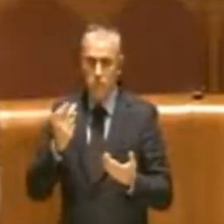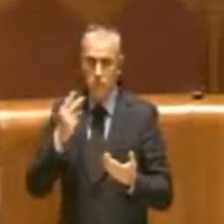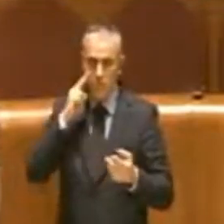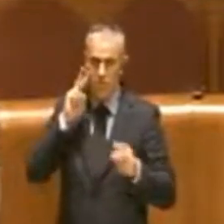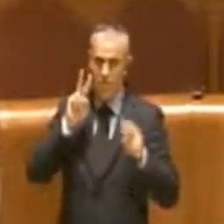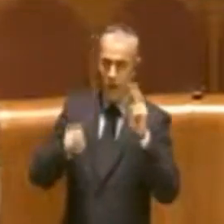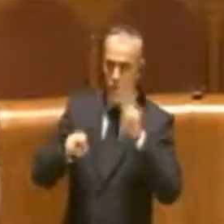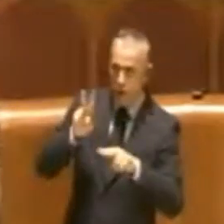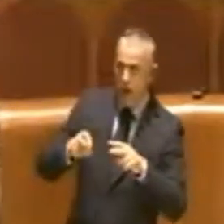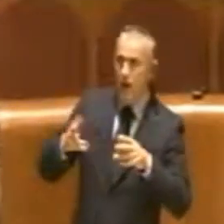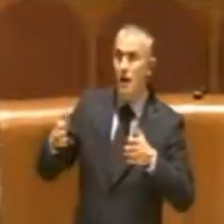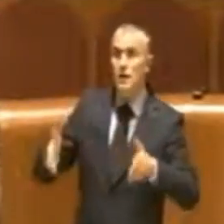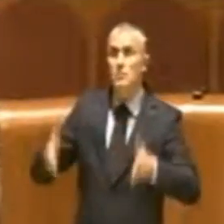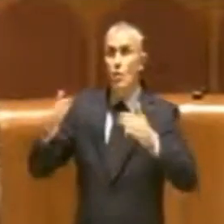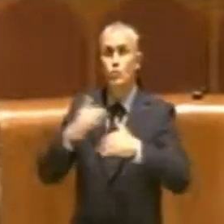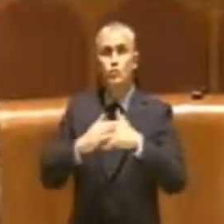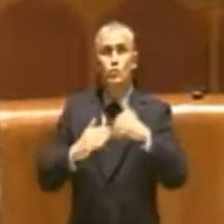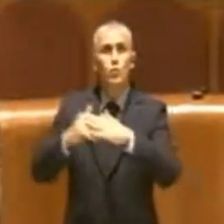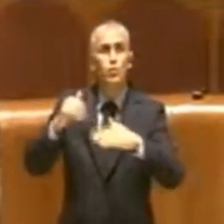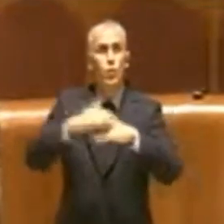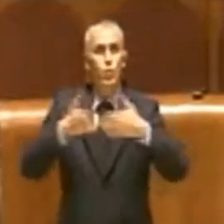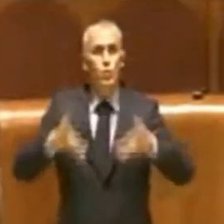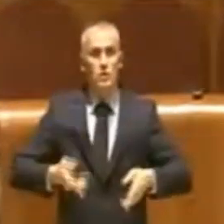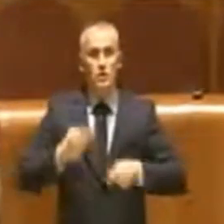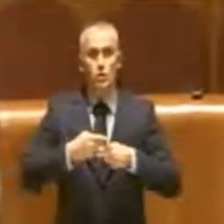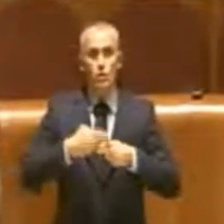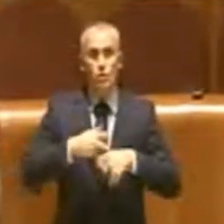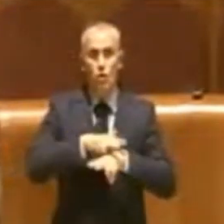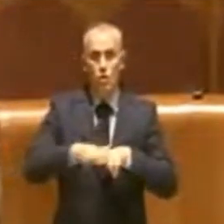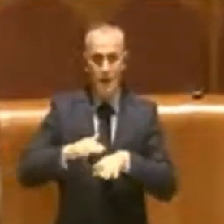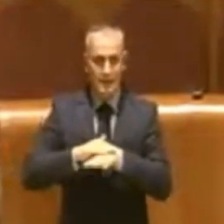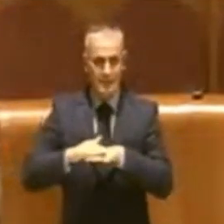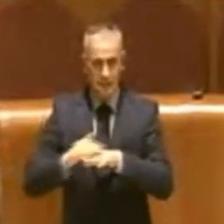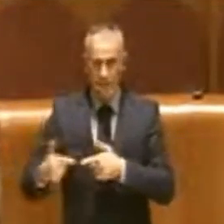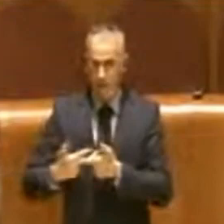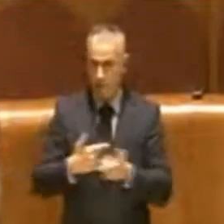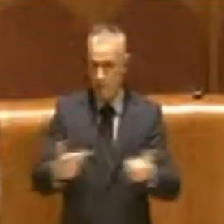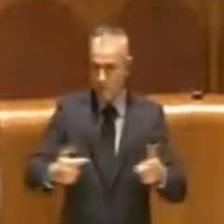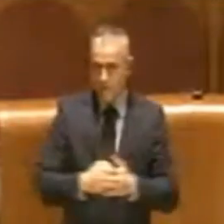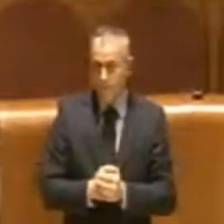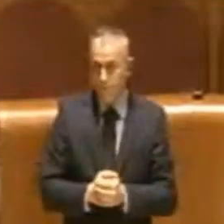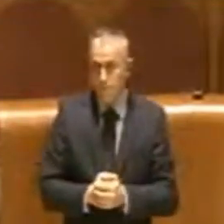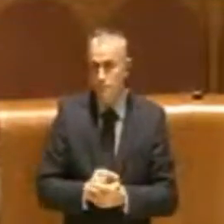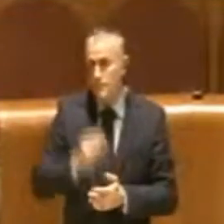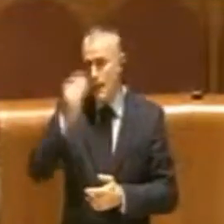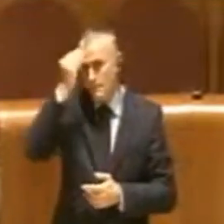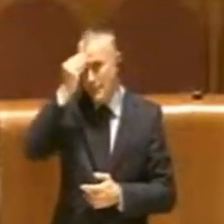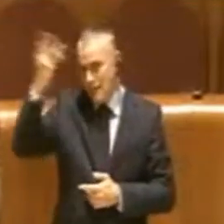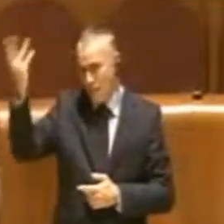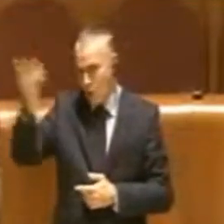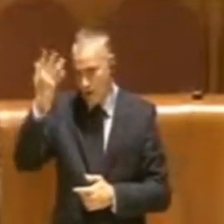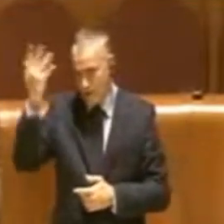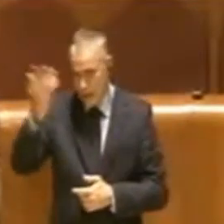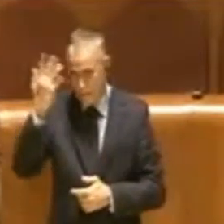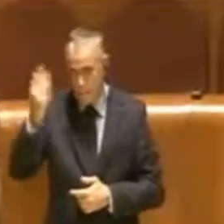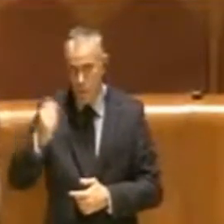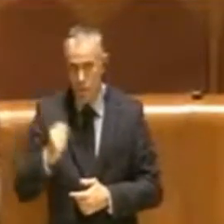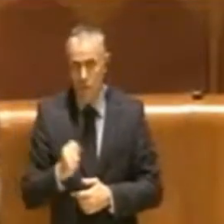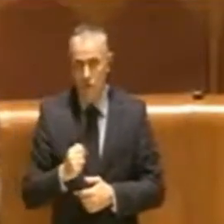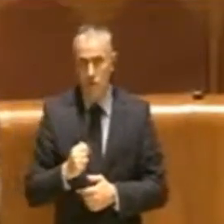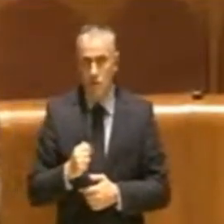le strutture, insomma, capitoline oggi erogano i servizi. Ma su questo pensiamo soltanto che